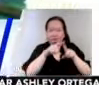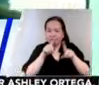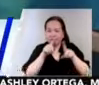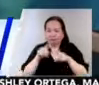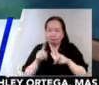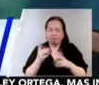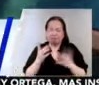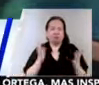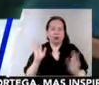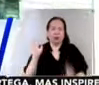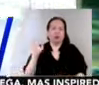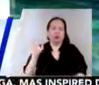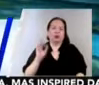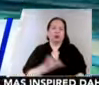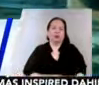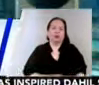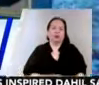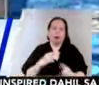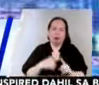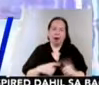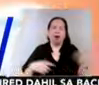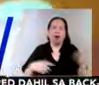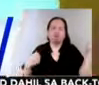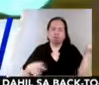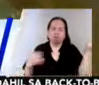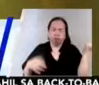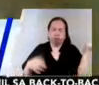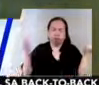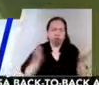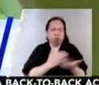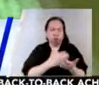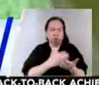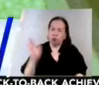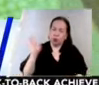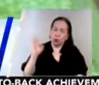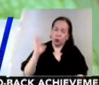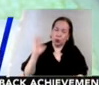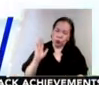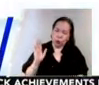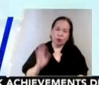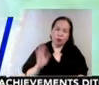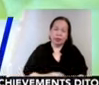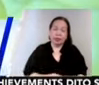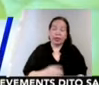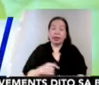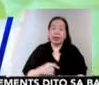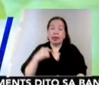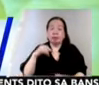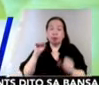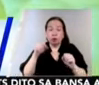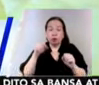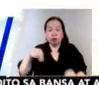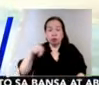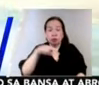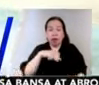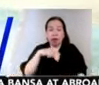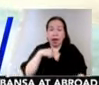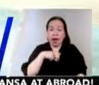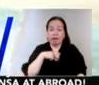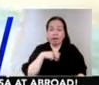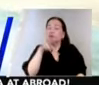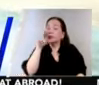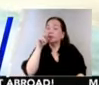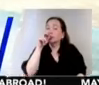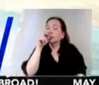Ramdam naman ang retro vibe sa Disco Room. Habang pwedeng makiplunge sa Sea of Ball sa Rubber Ducky Room.